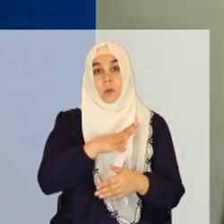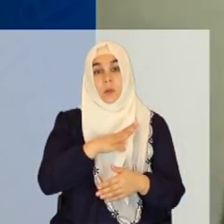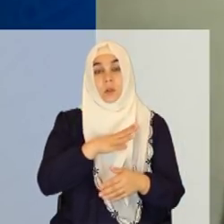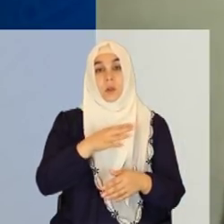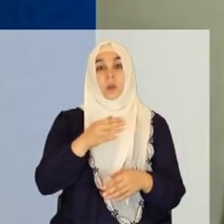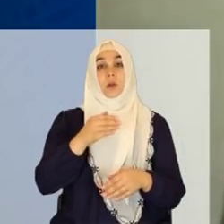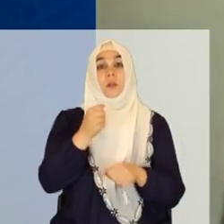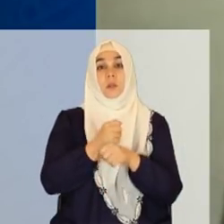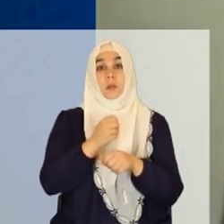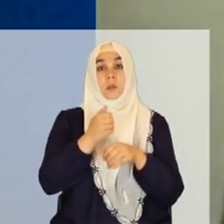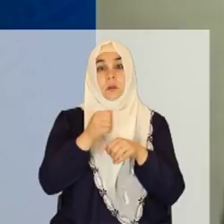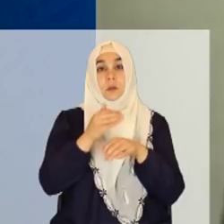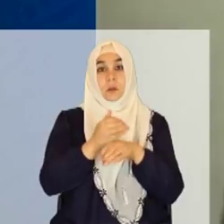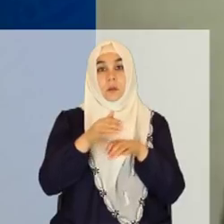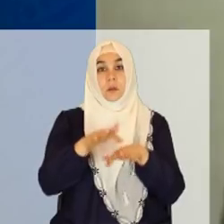Bu tutayotgan ro'zamiz